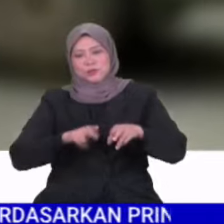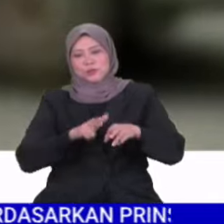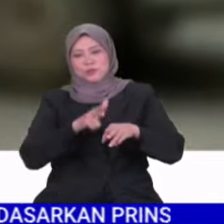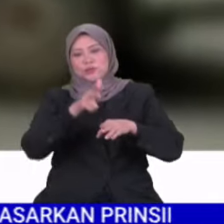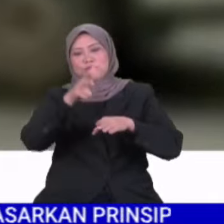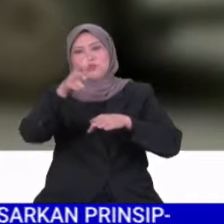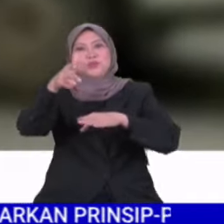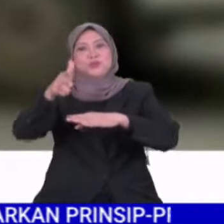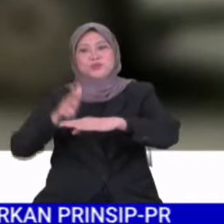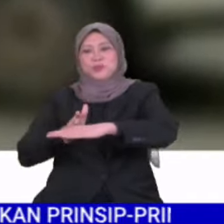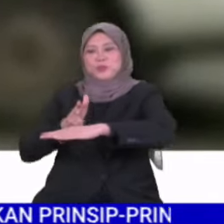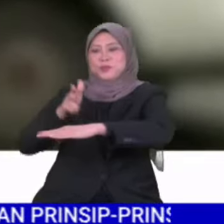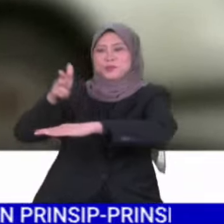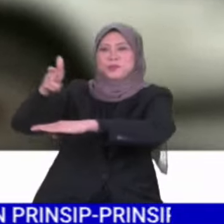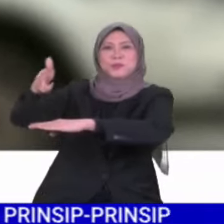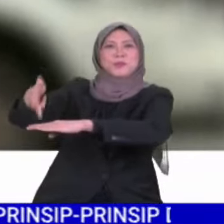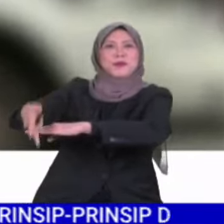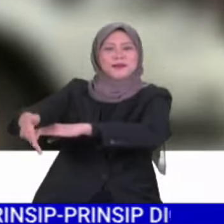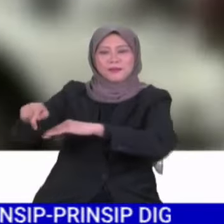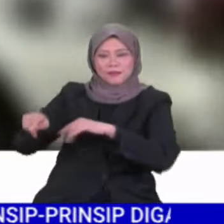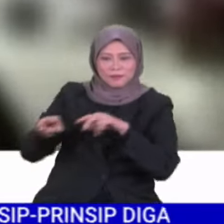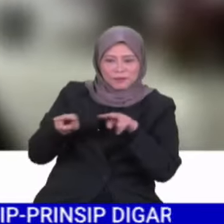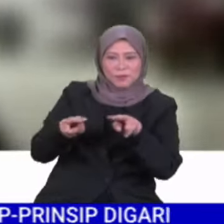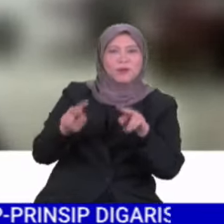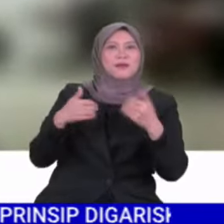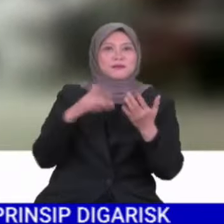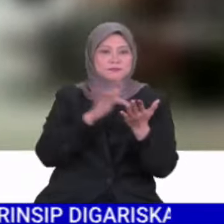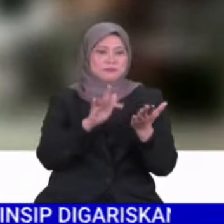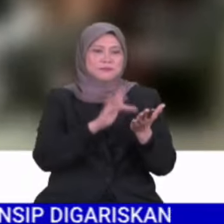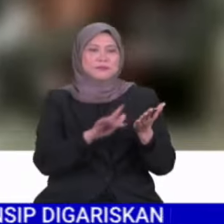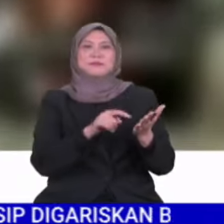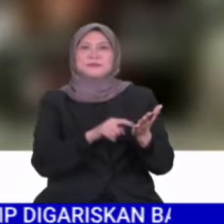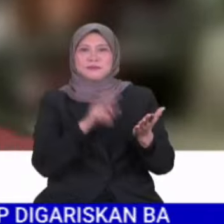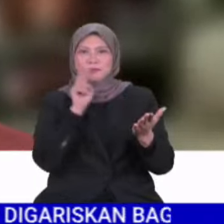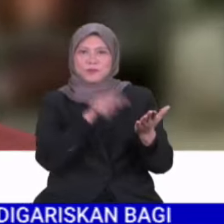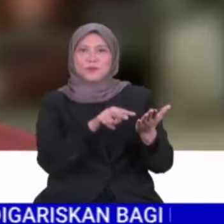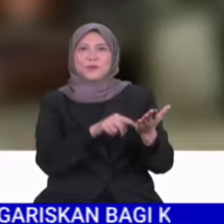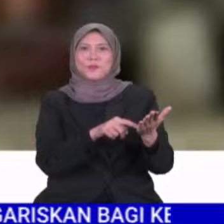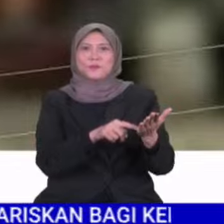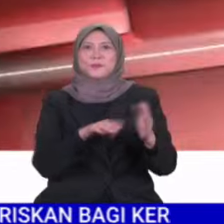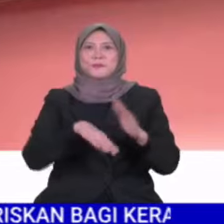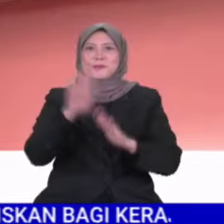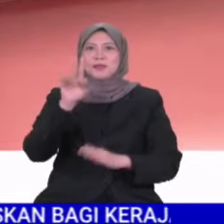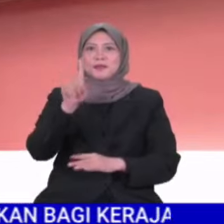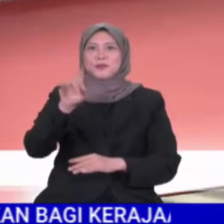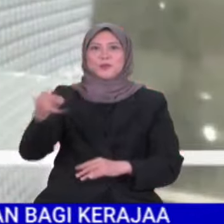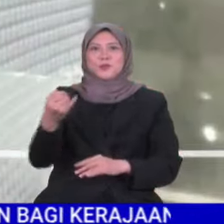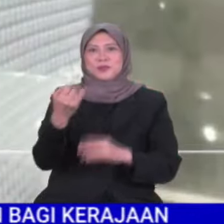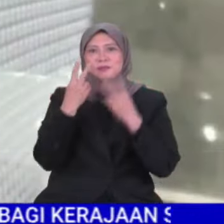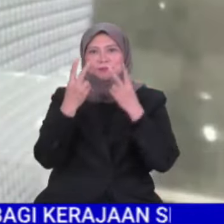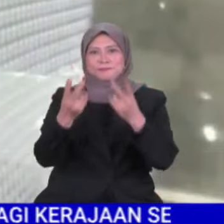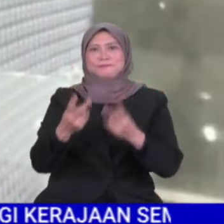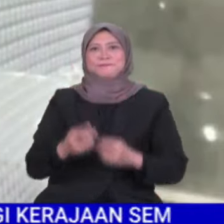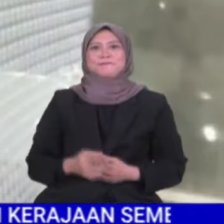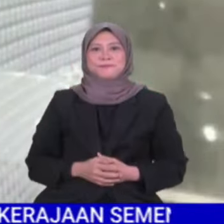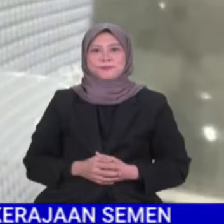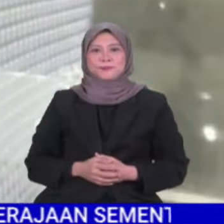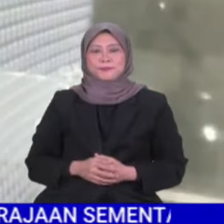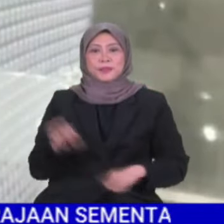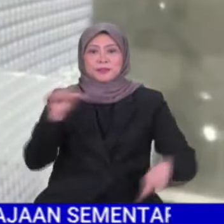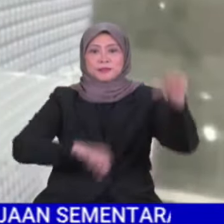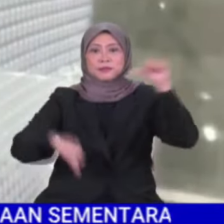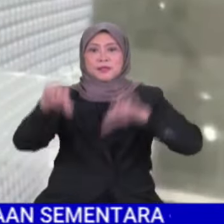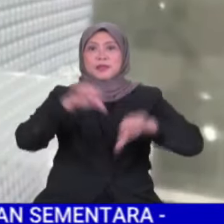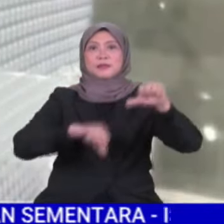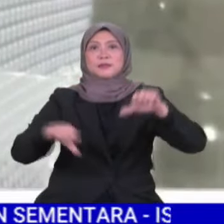Video tersebut mengundang pelbagai reaksi dan telah mendapat 2,000 ciapan semula dan lebih 1 juta tontonan. Saintis